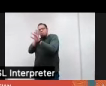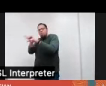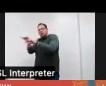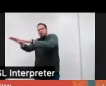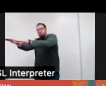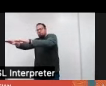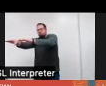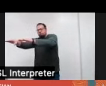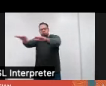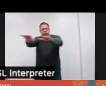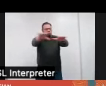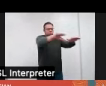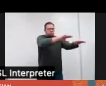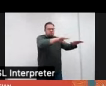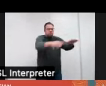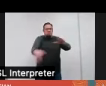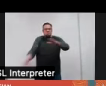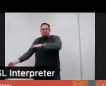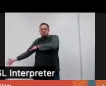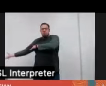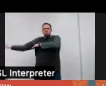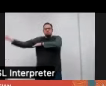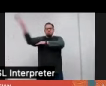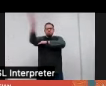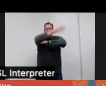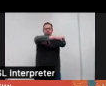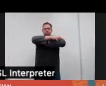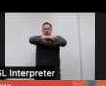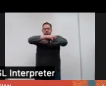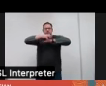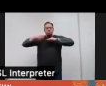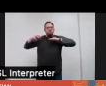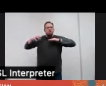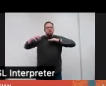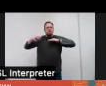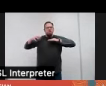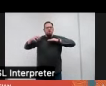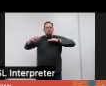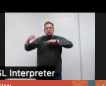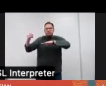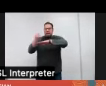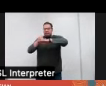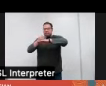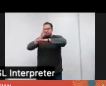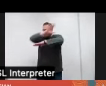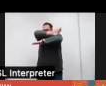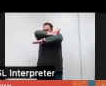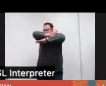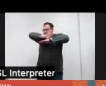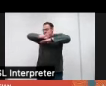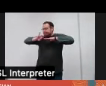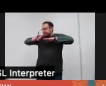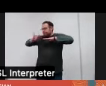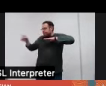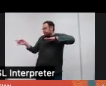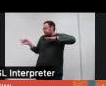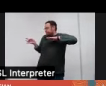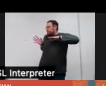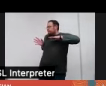A little tsunami, it can just totally wipe out the islands. ستكون درجة